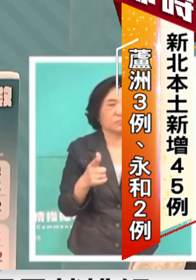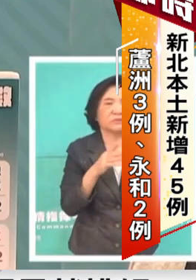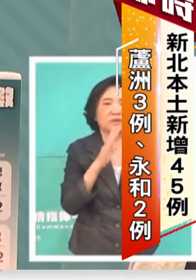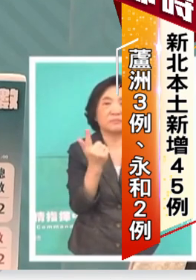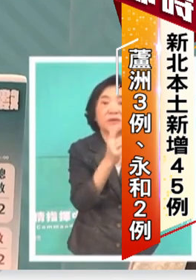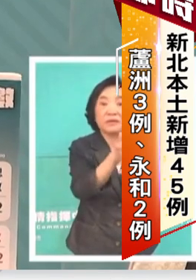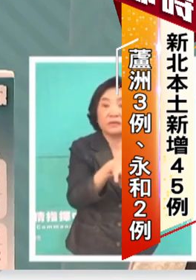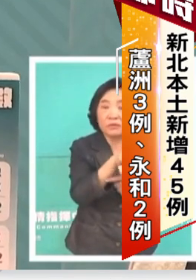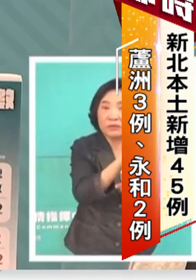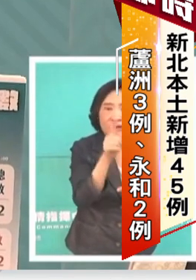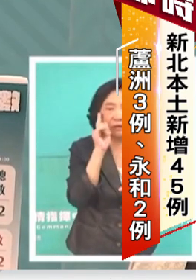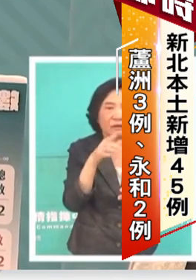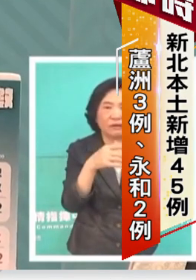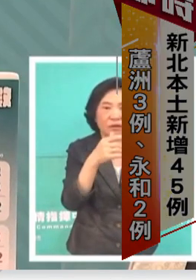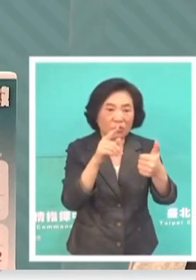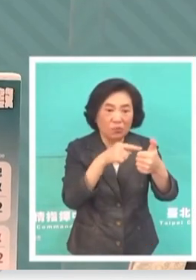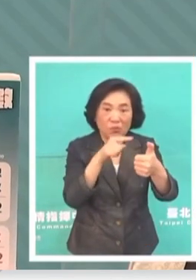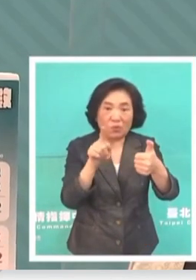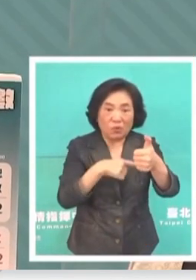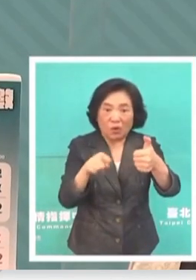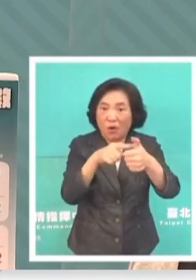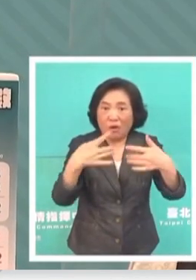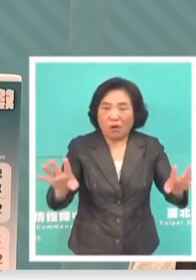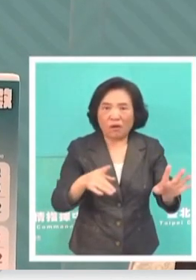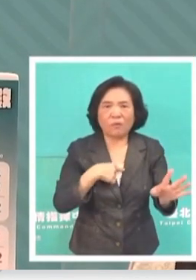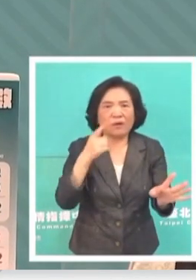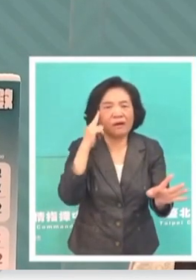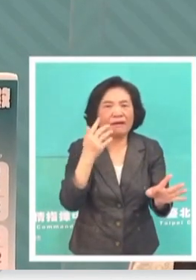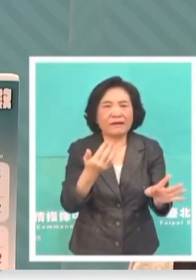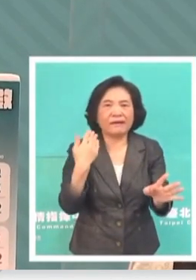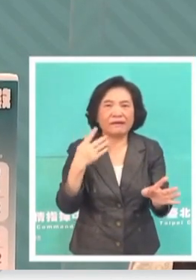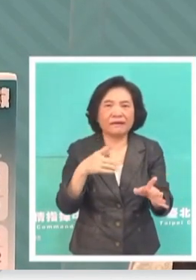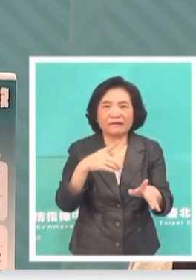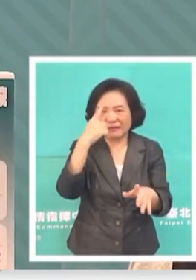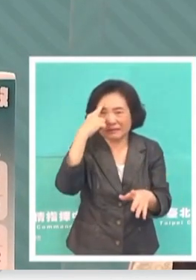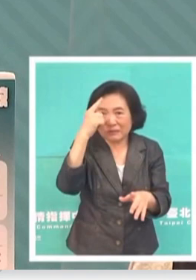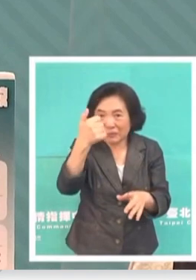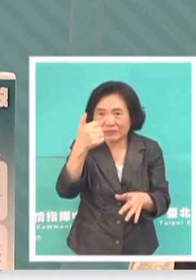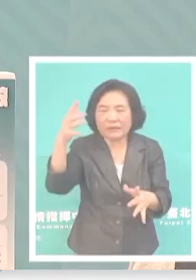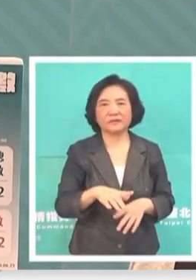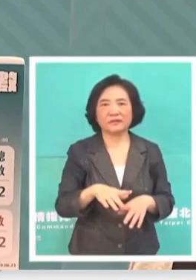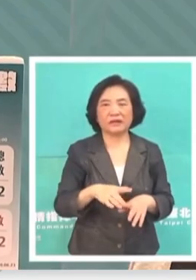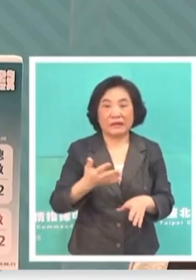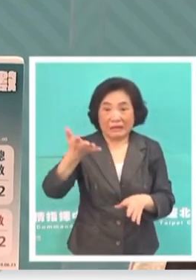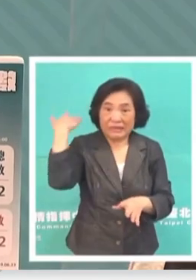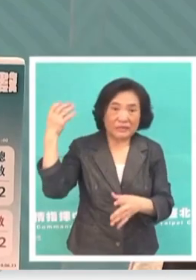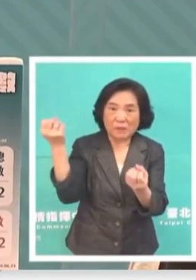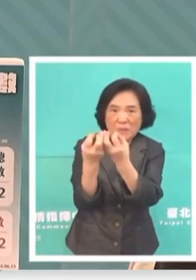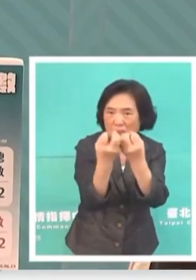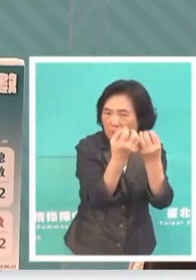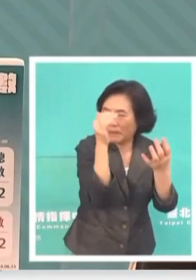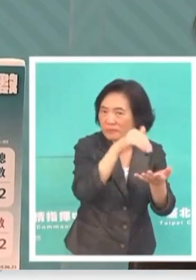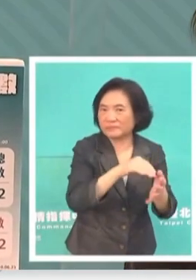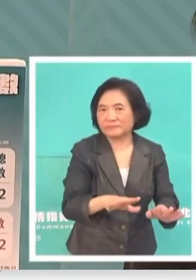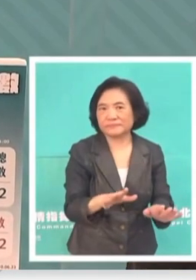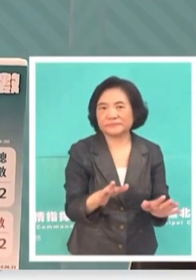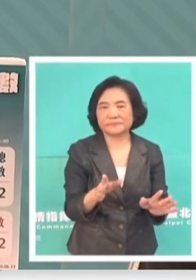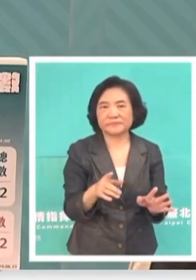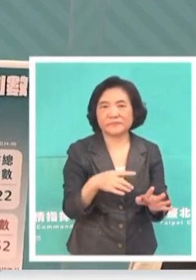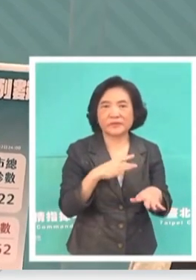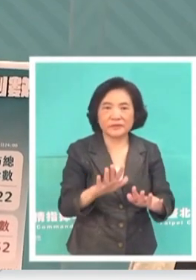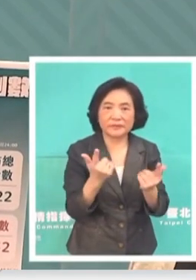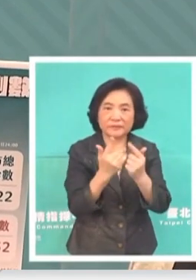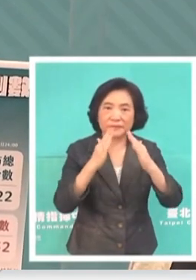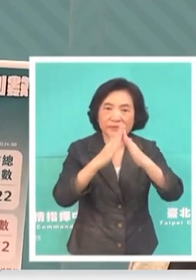北农里这样，我说五十几例，其实这也是过去快50天累积起来的案例了。从趋势上看起来，整个台北市